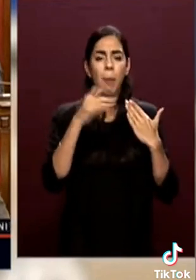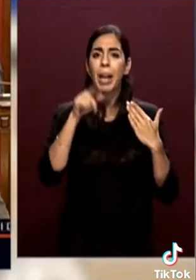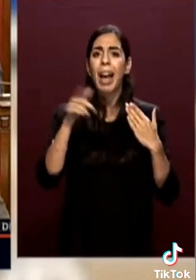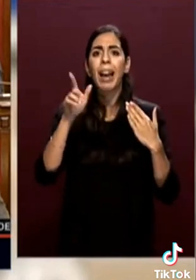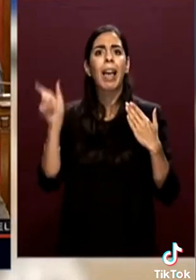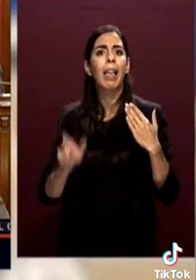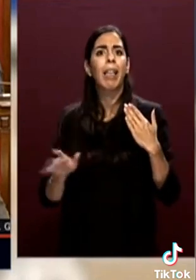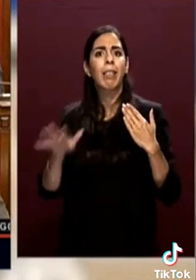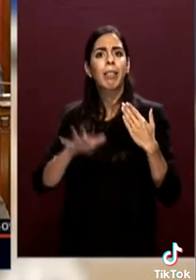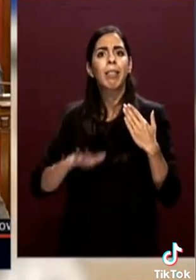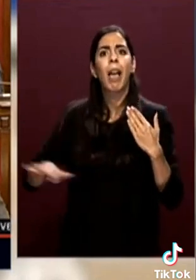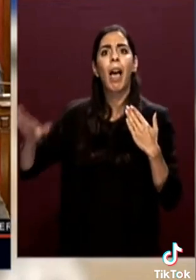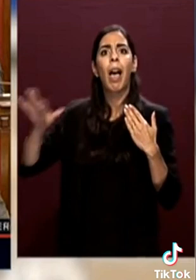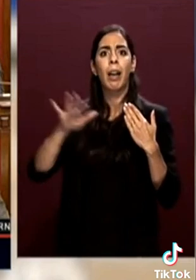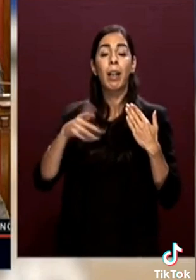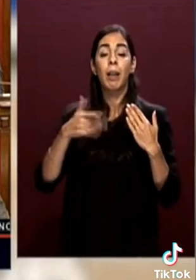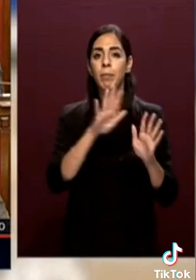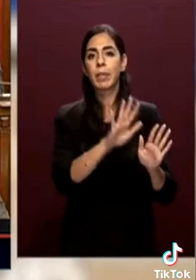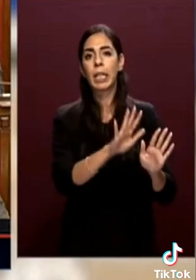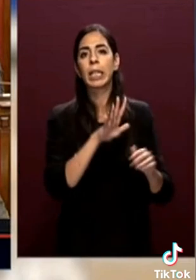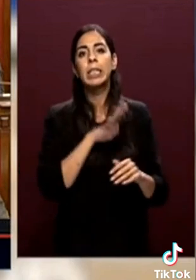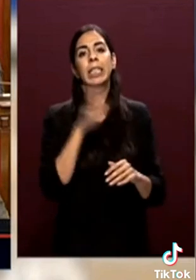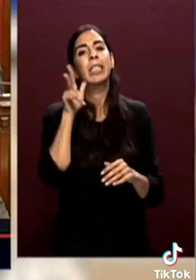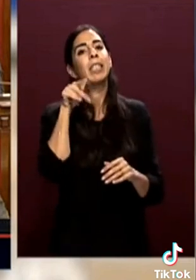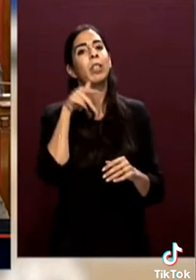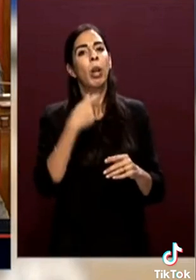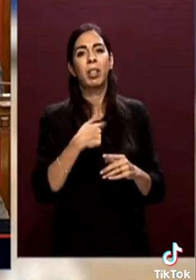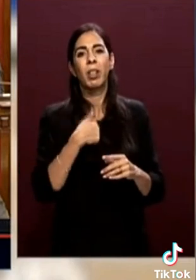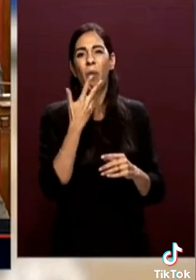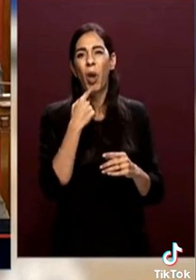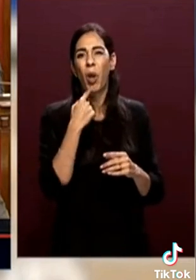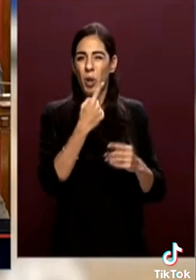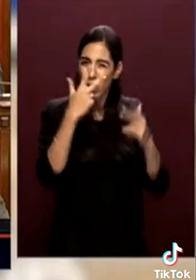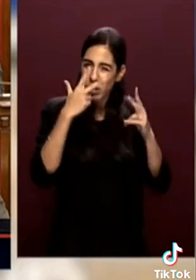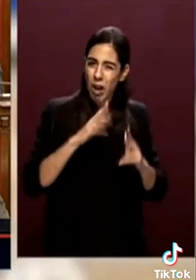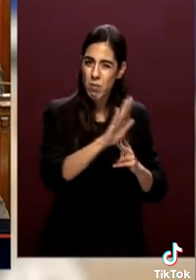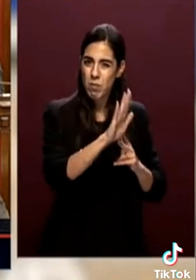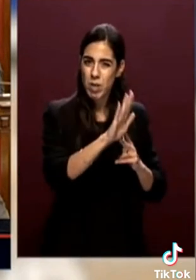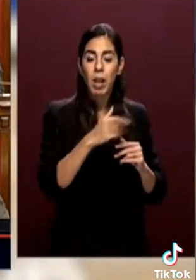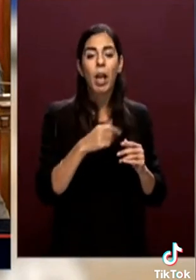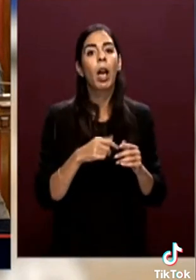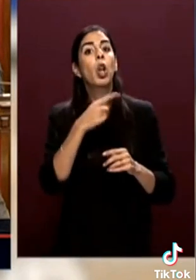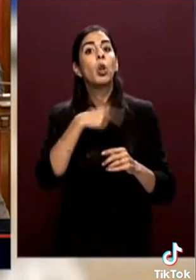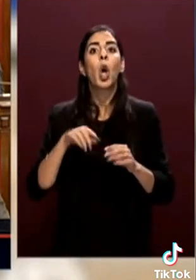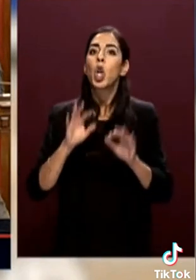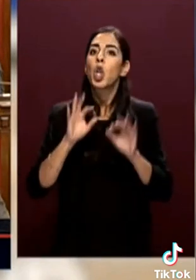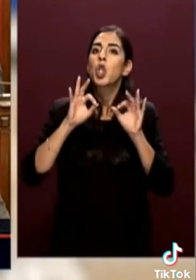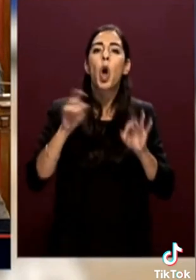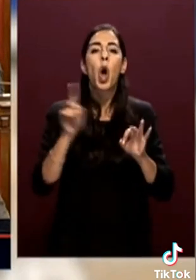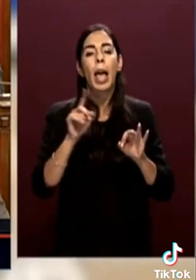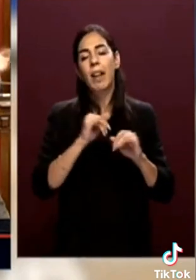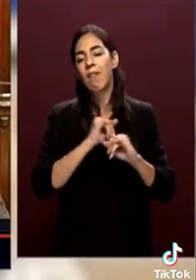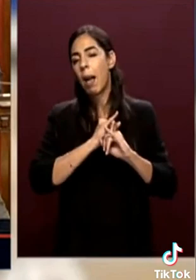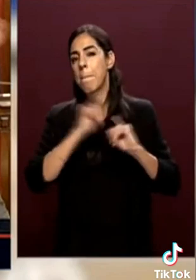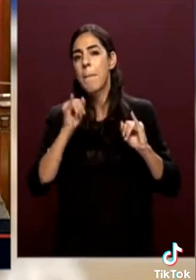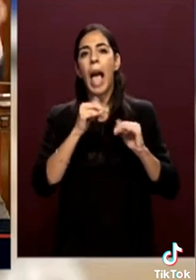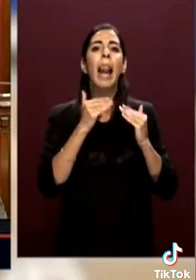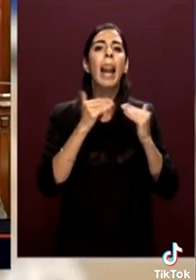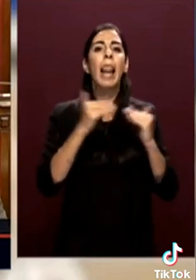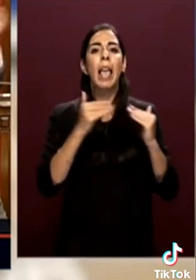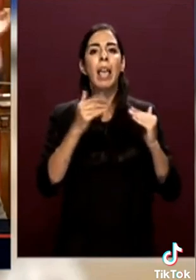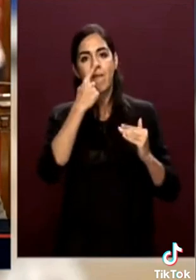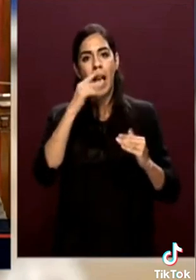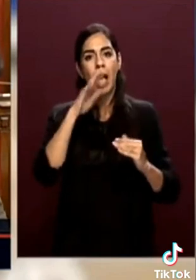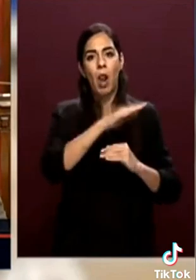raggiungerà mai, signora Presidente, qui la voglio rassicurare, i livelli di compostezza a cui lei ci ha abituato durante la pandemia.